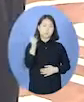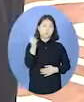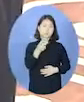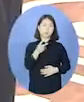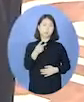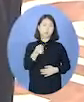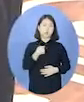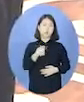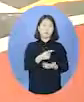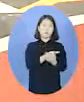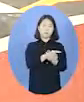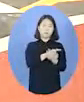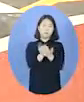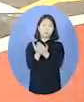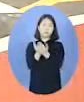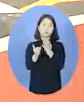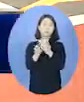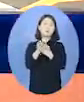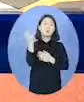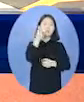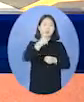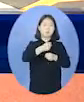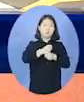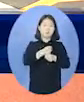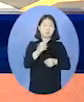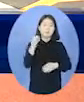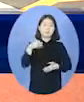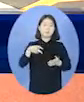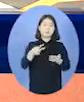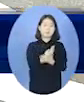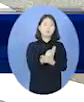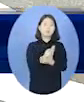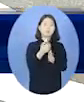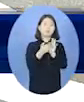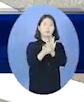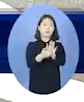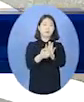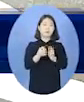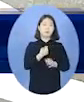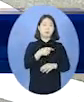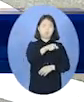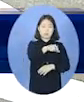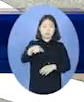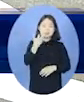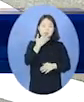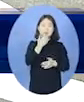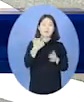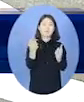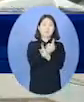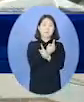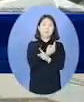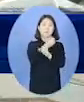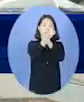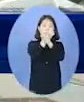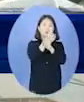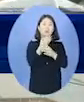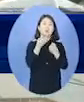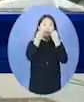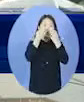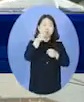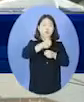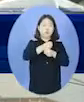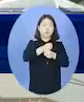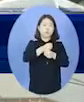확장했습니다. 이와 함께 가감속 차로 설치와 미끄럼 방지 포장, 차선 도색과 가로등,